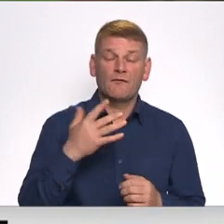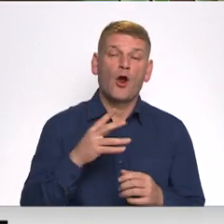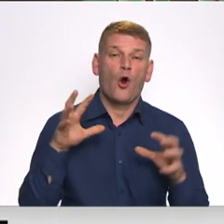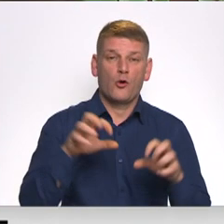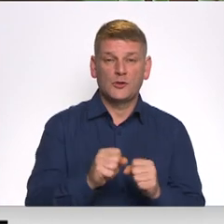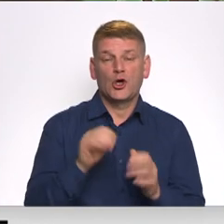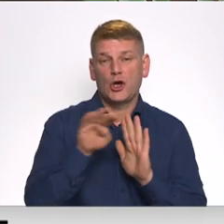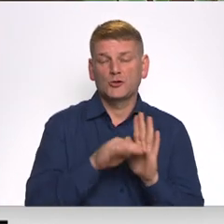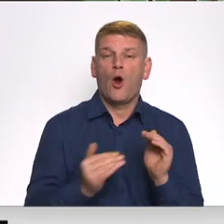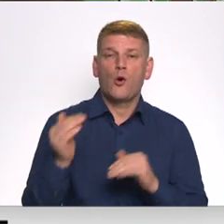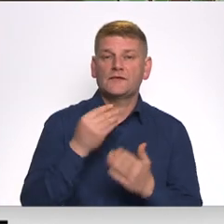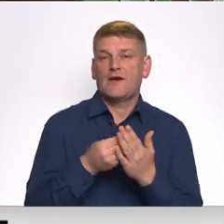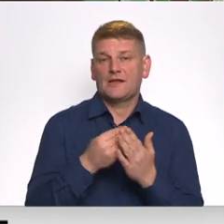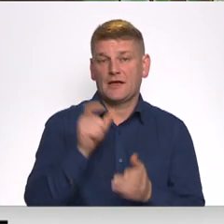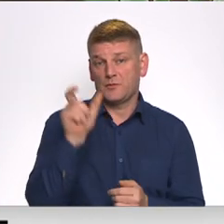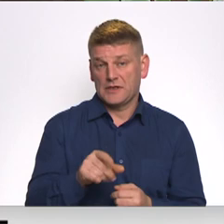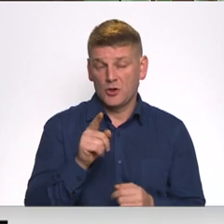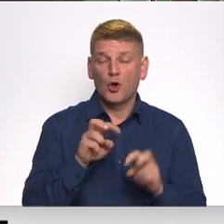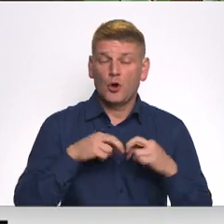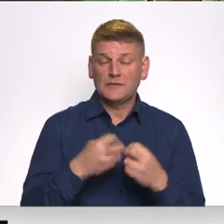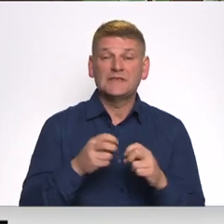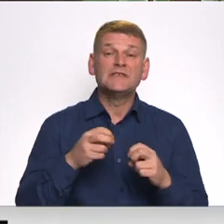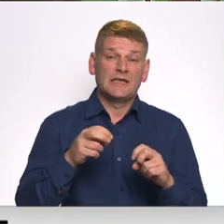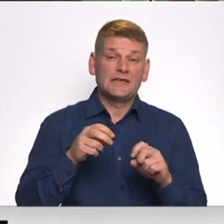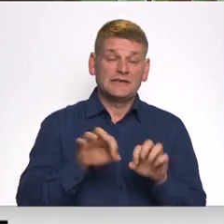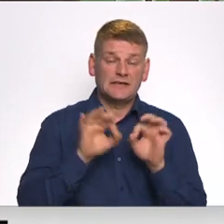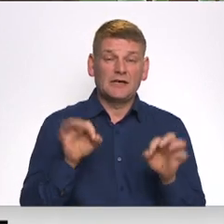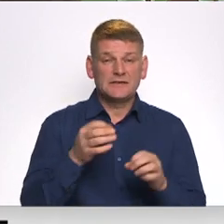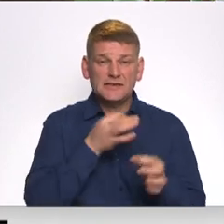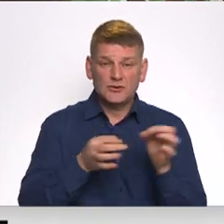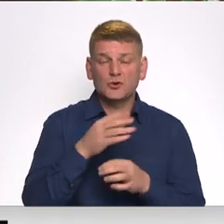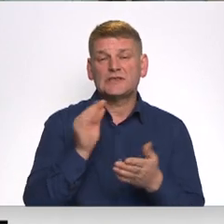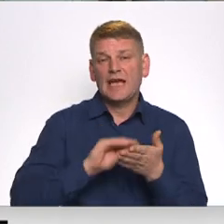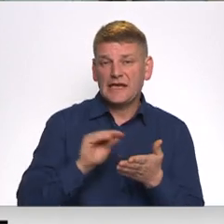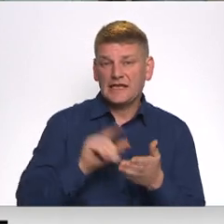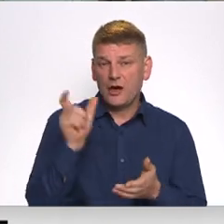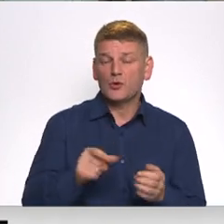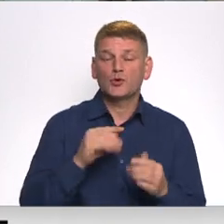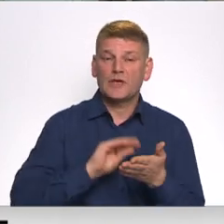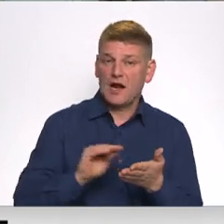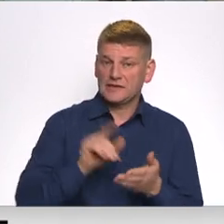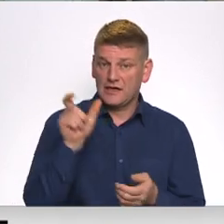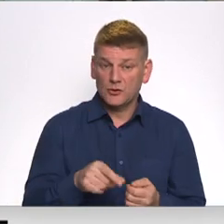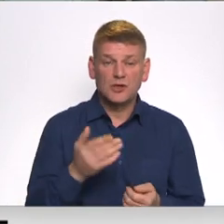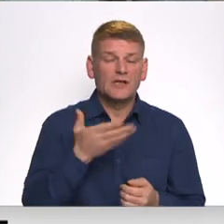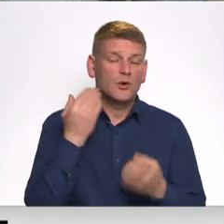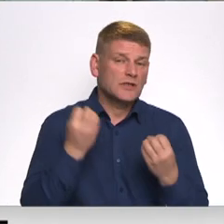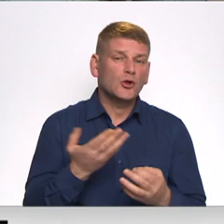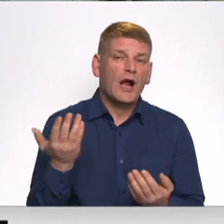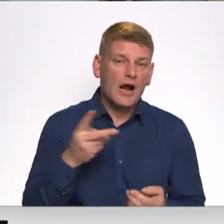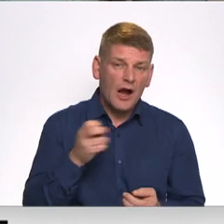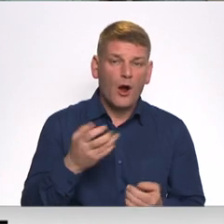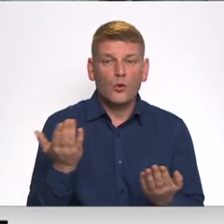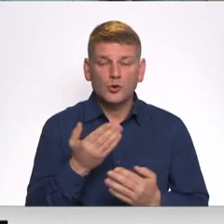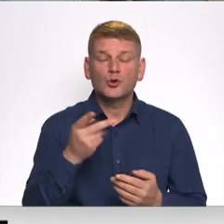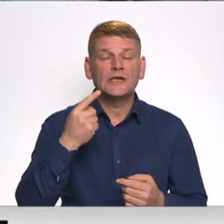augsti vērtātu personu. Komisijas sēdē sākās diskusijas pieminot dažādus dzejniekus un rakstniekus. Nav skaidrs, kā un kurš izvēlētos